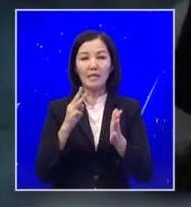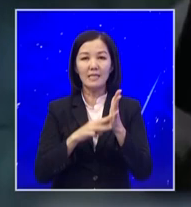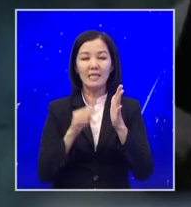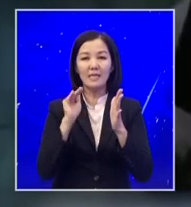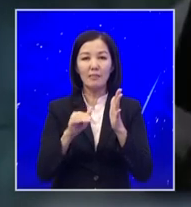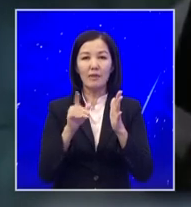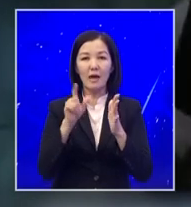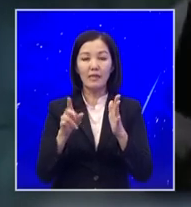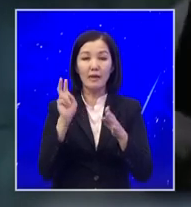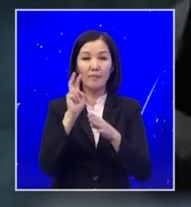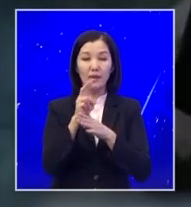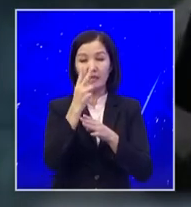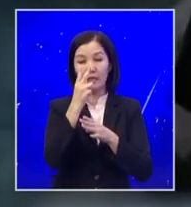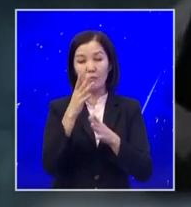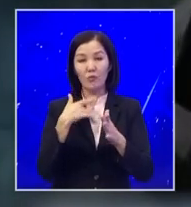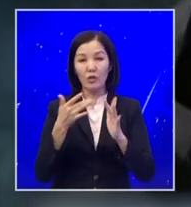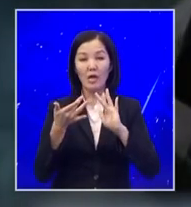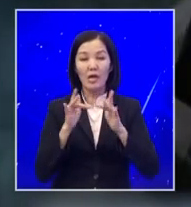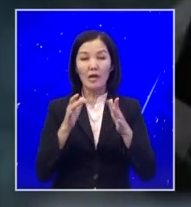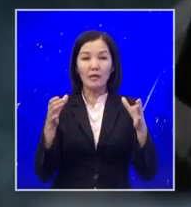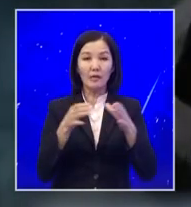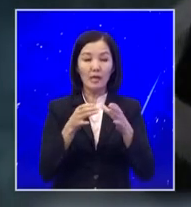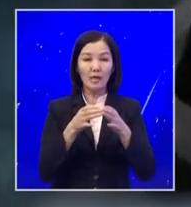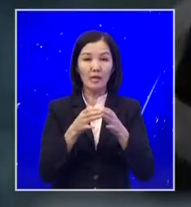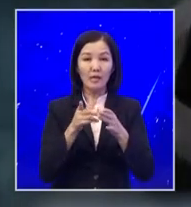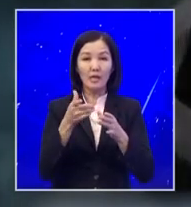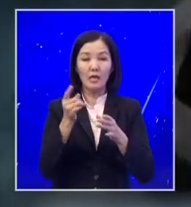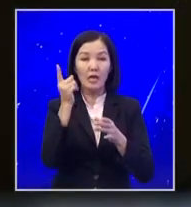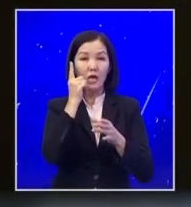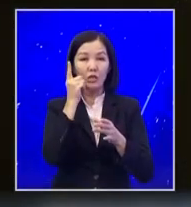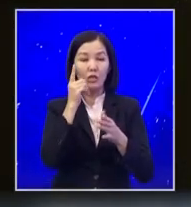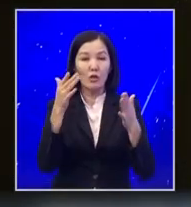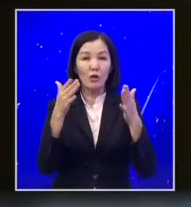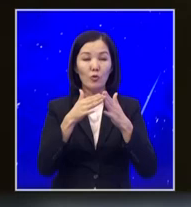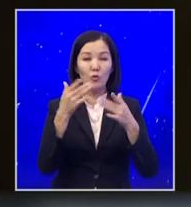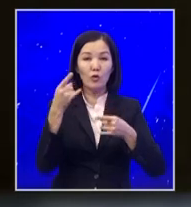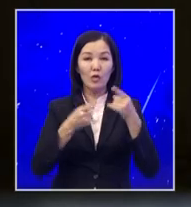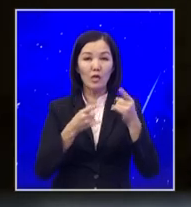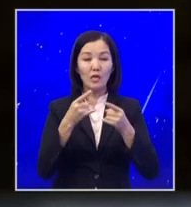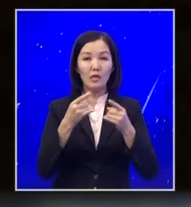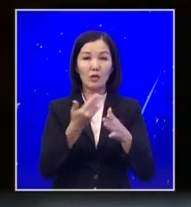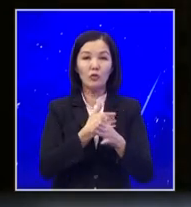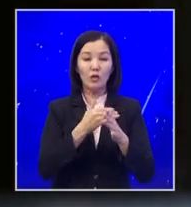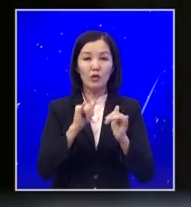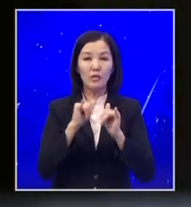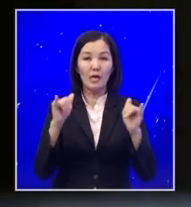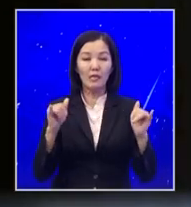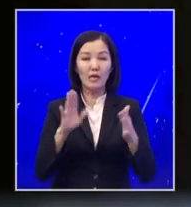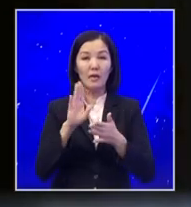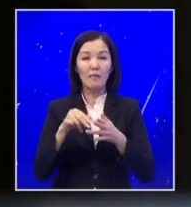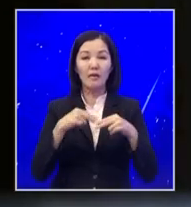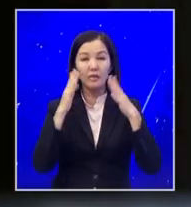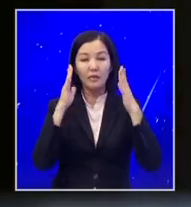адам тамашалаған. Компания менеджерінің айтуынша, қазір гаджеттер мен үй кинотеатрларына сұраныс артқан. Сол себепті басты